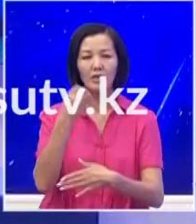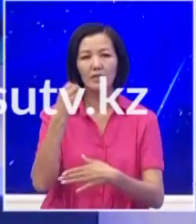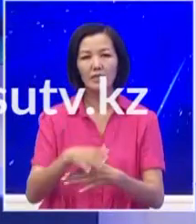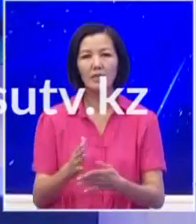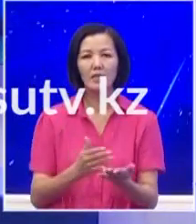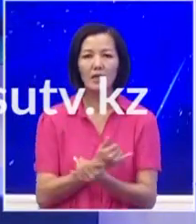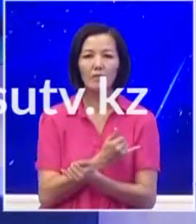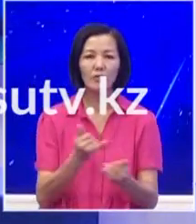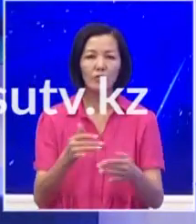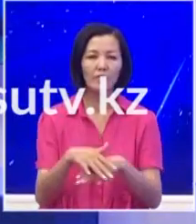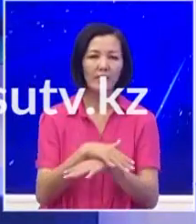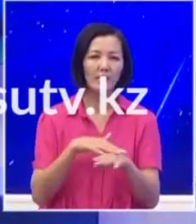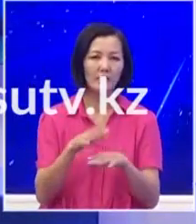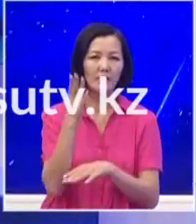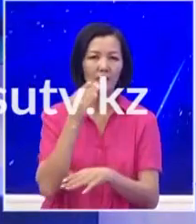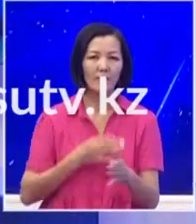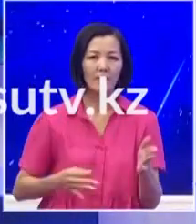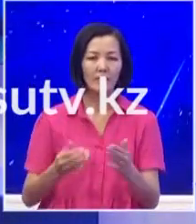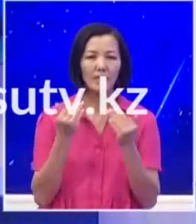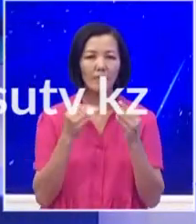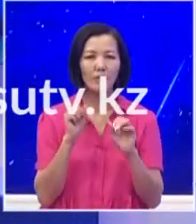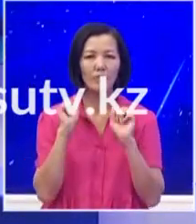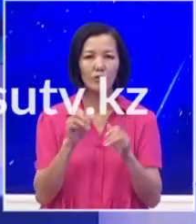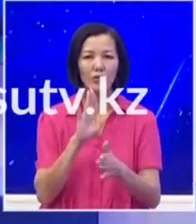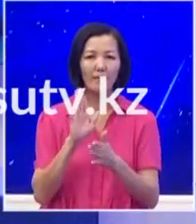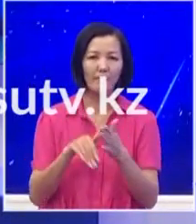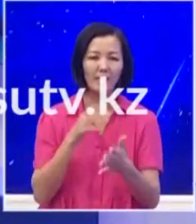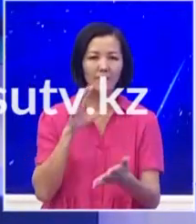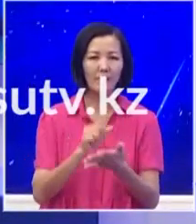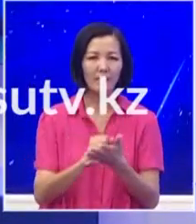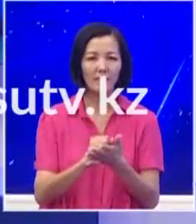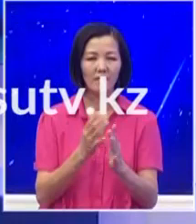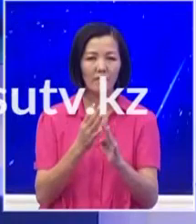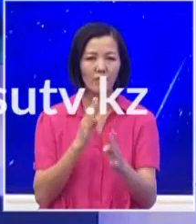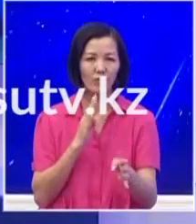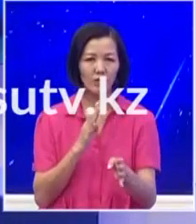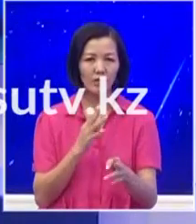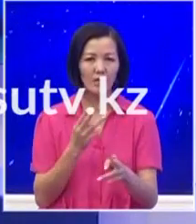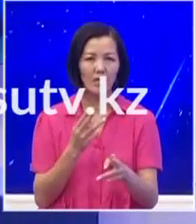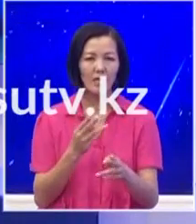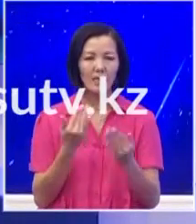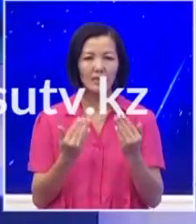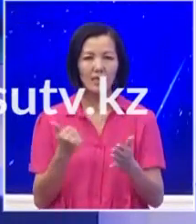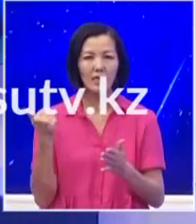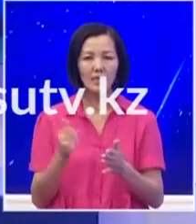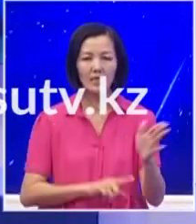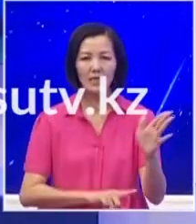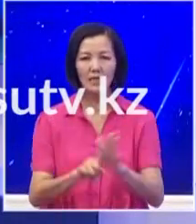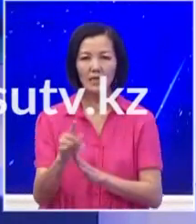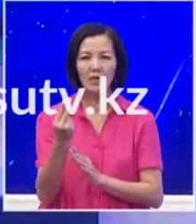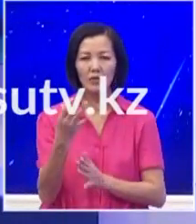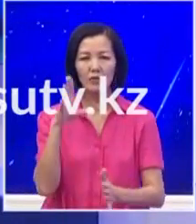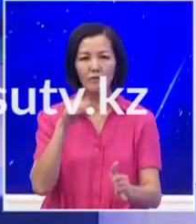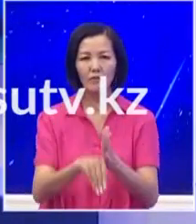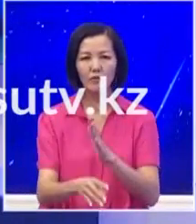Посещать центры обслуживания населения Алматинской области теперь можно и без бронирования очереди. Уже с этой недели ЦУН включен в